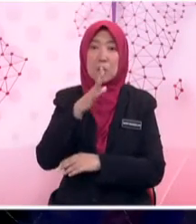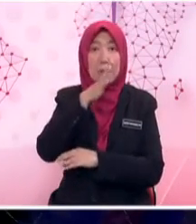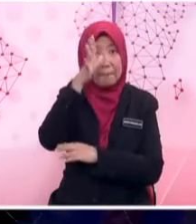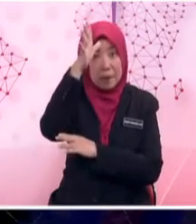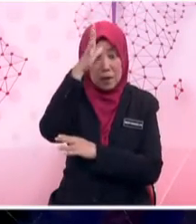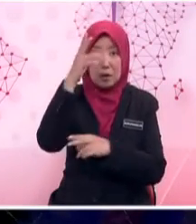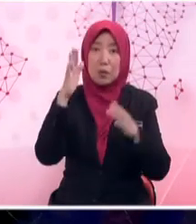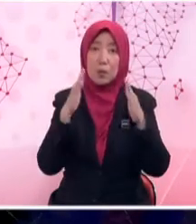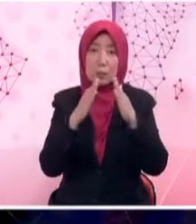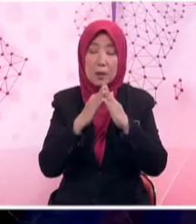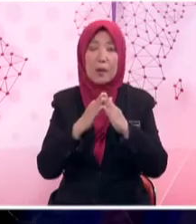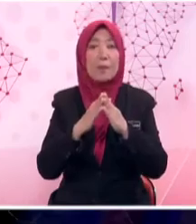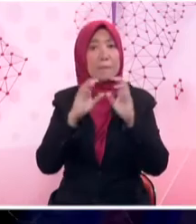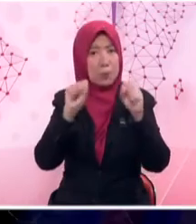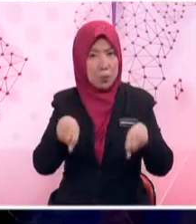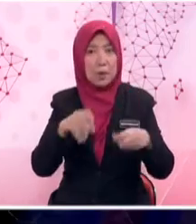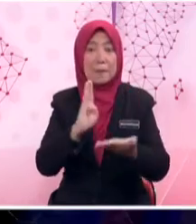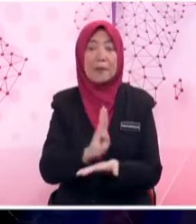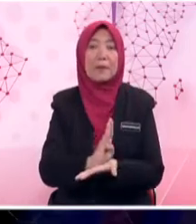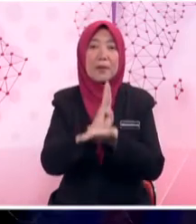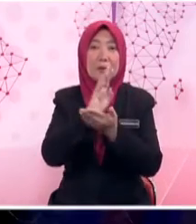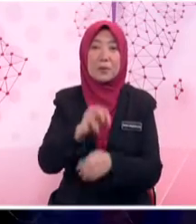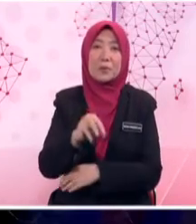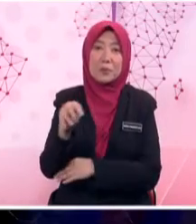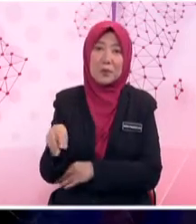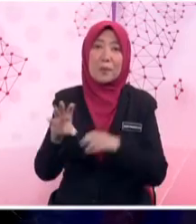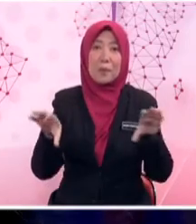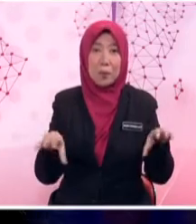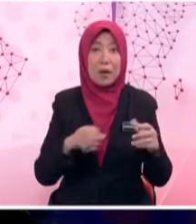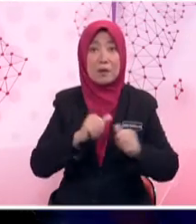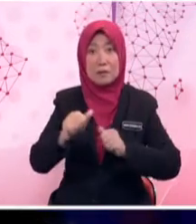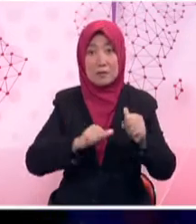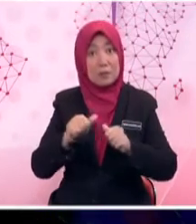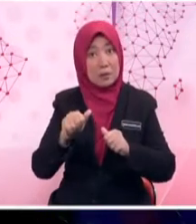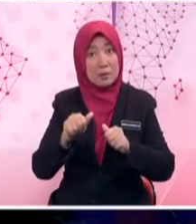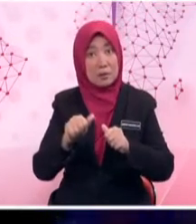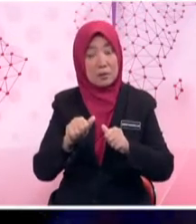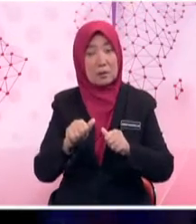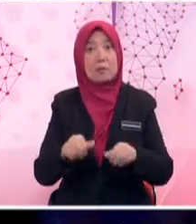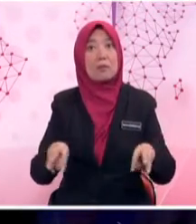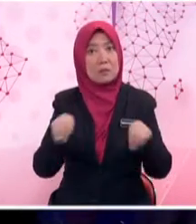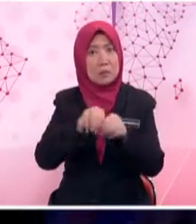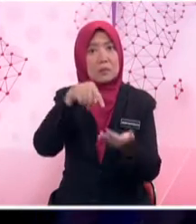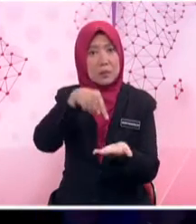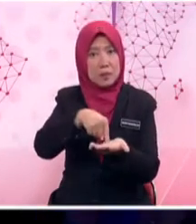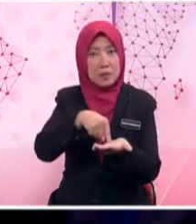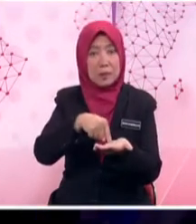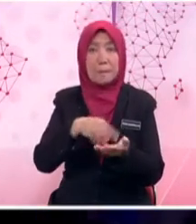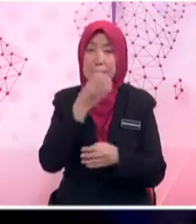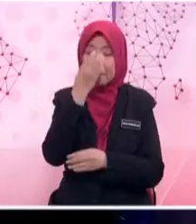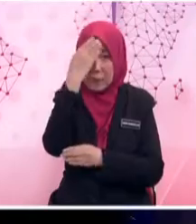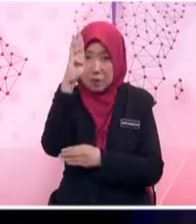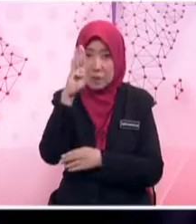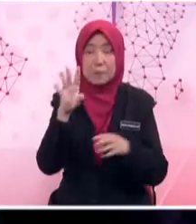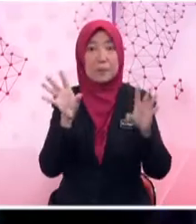membantu adik-adik kita melakukan aktiviti sebegini, memberikan satu ayat yang sangat ringkas